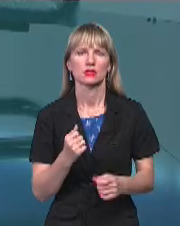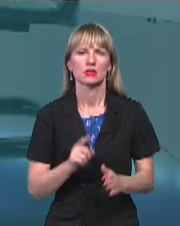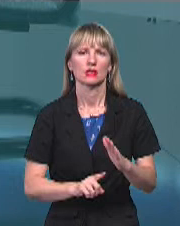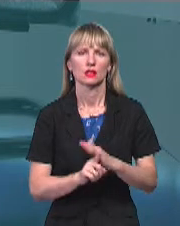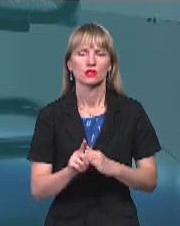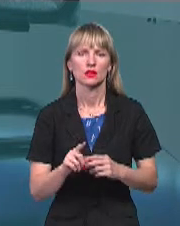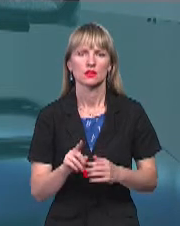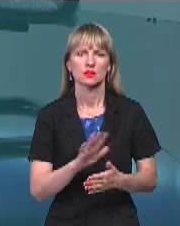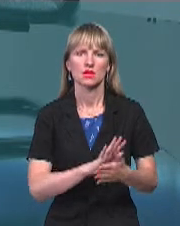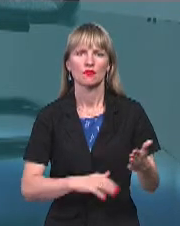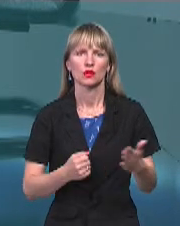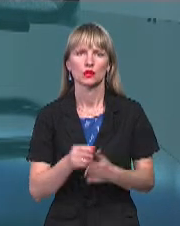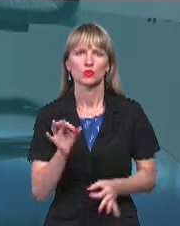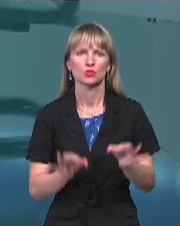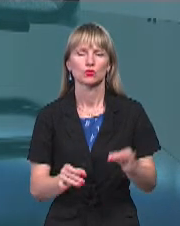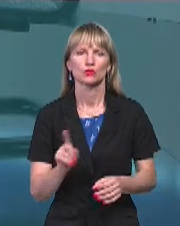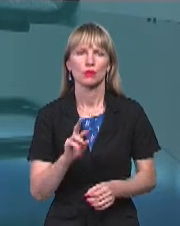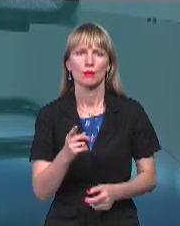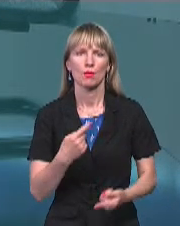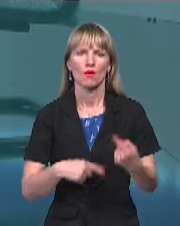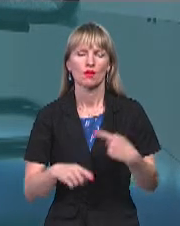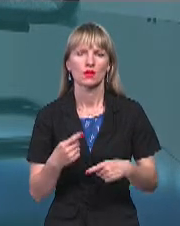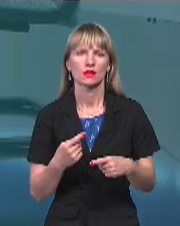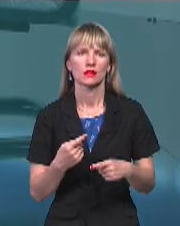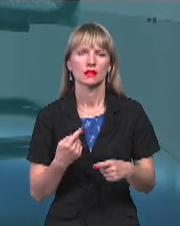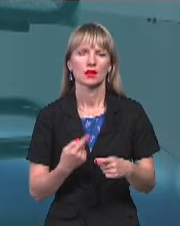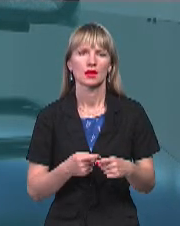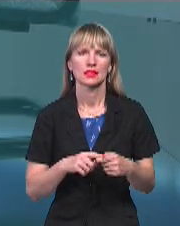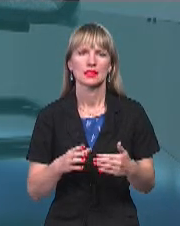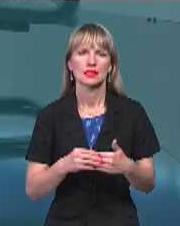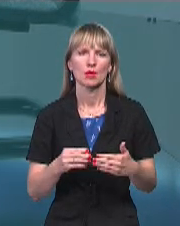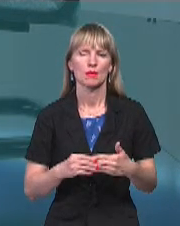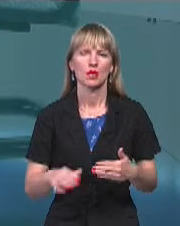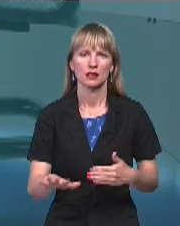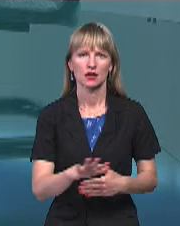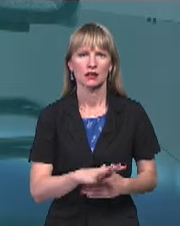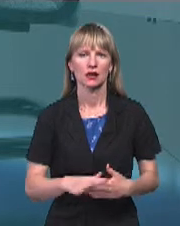позовів до суду, щоб повернути з відчуження ці земельні ділянки.